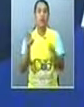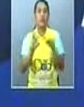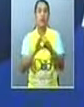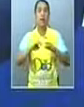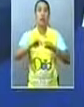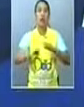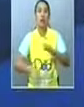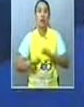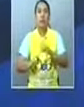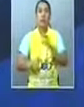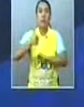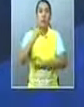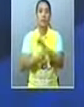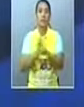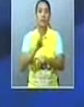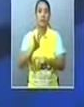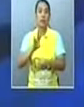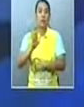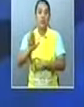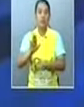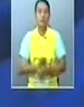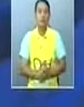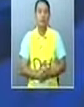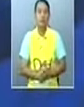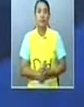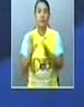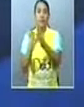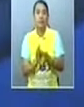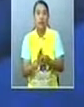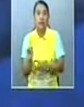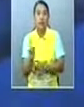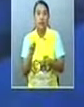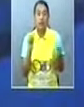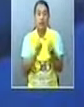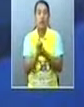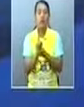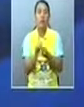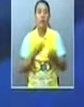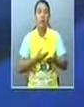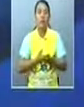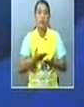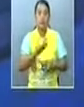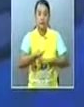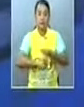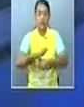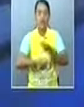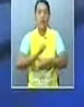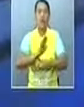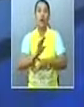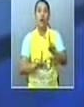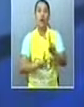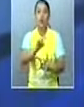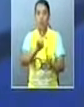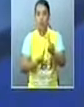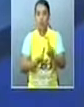7ปีที่ผ่านมาประเด็นดังกล่าวนั้นเนี่ยนะคะส่งผลทำให้ทิศทางของการซื้อขายในหุ้นนะคะกลุ่ม